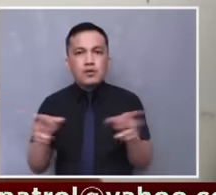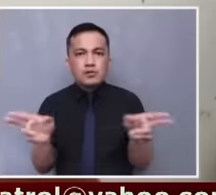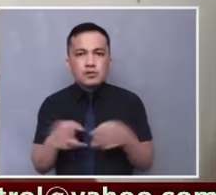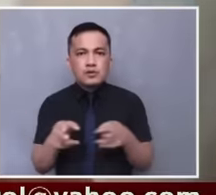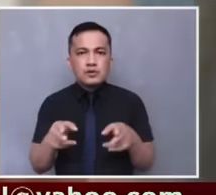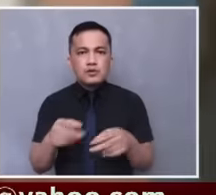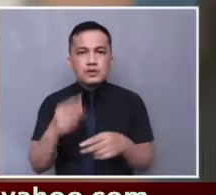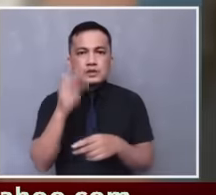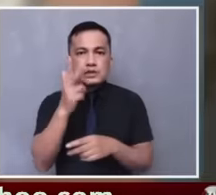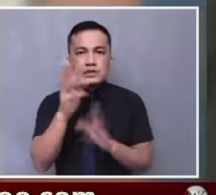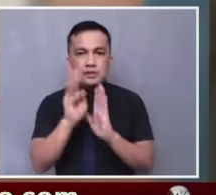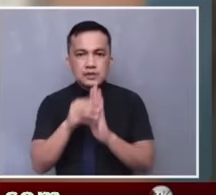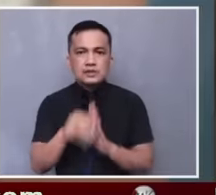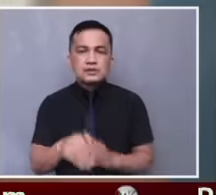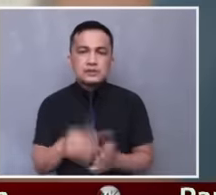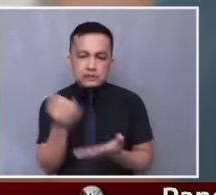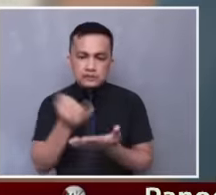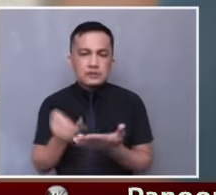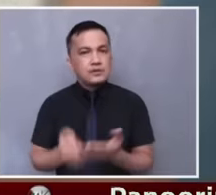oras.